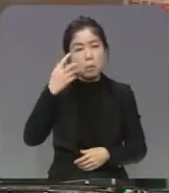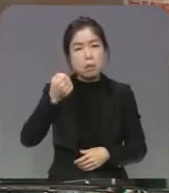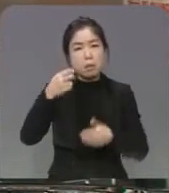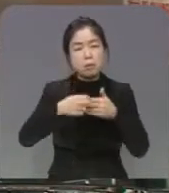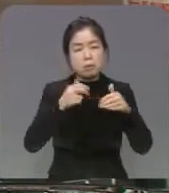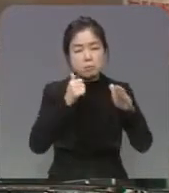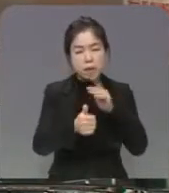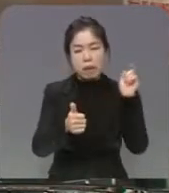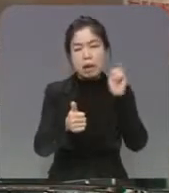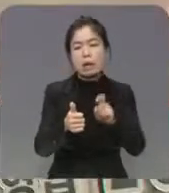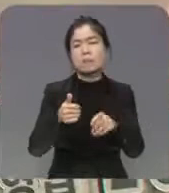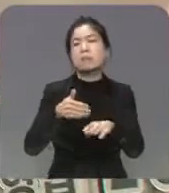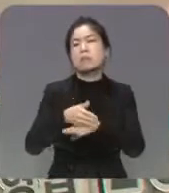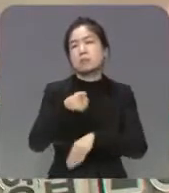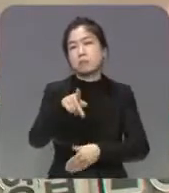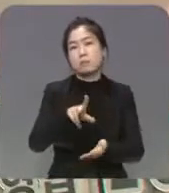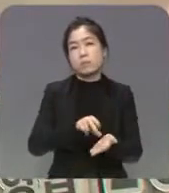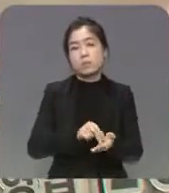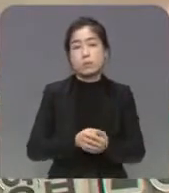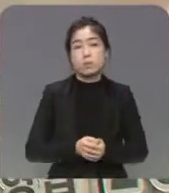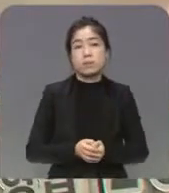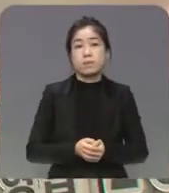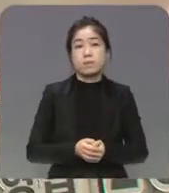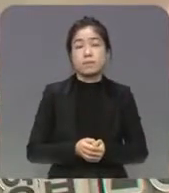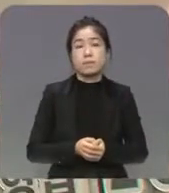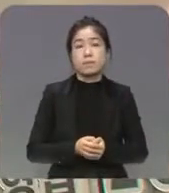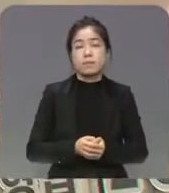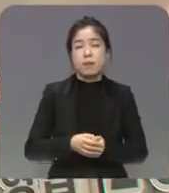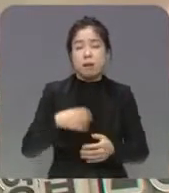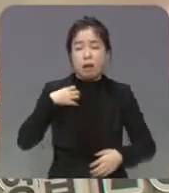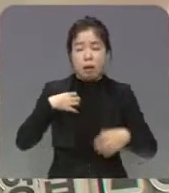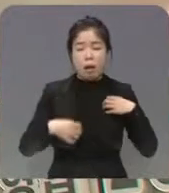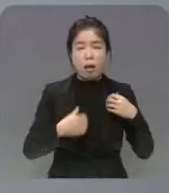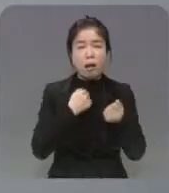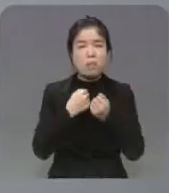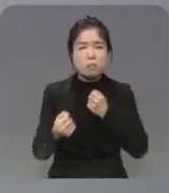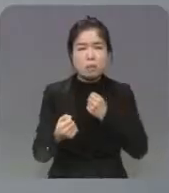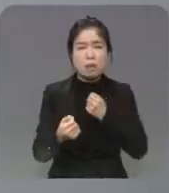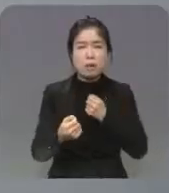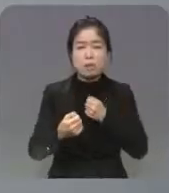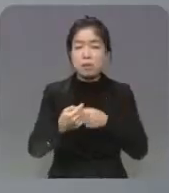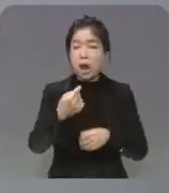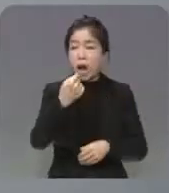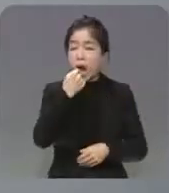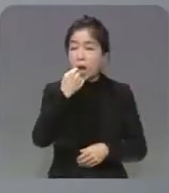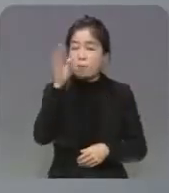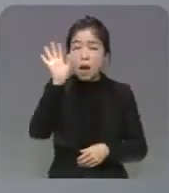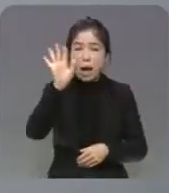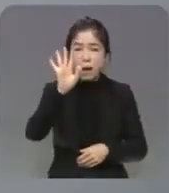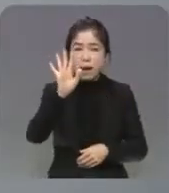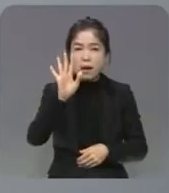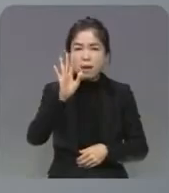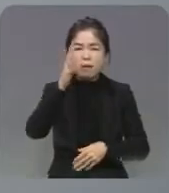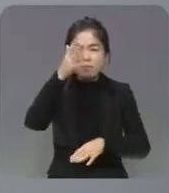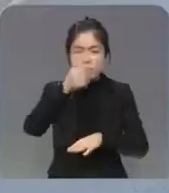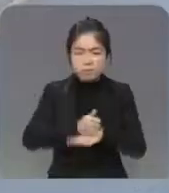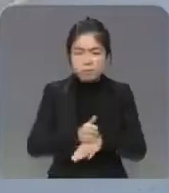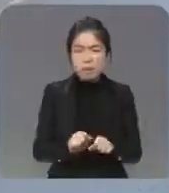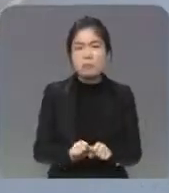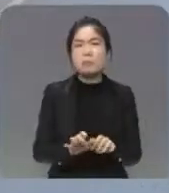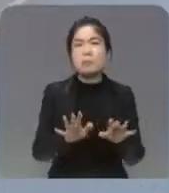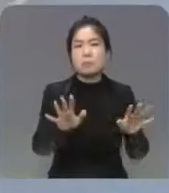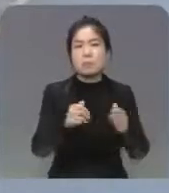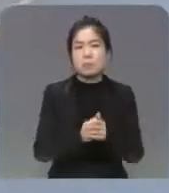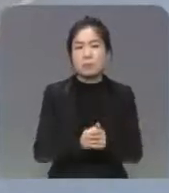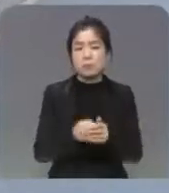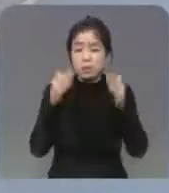코로나19 감염 사실이 뒤늦게 확인된 겁니다. 증상이 발현되고도 곧바로 진단검사를 받지 않아 감염 확산으로 이어졌습니다.